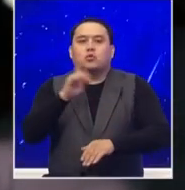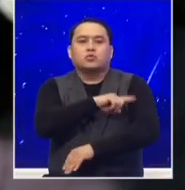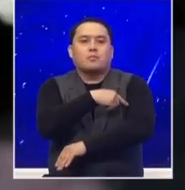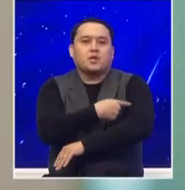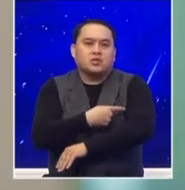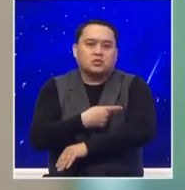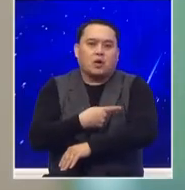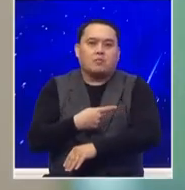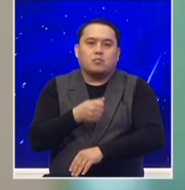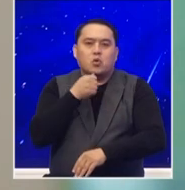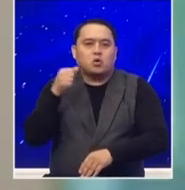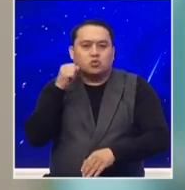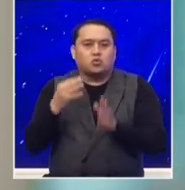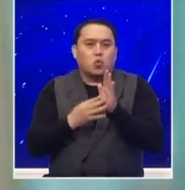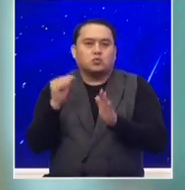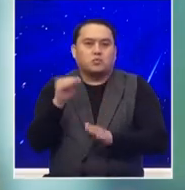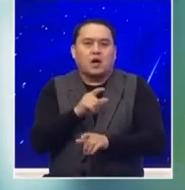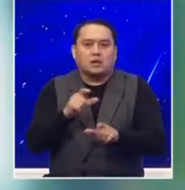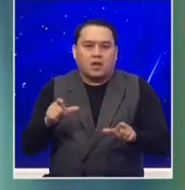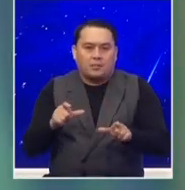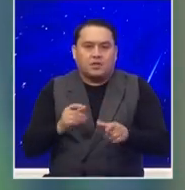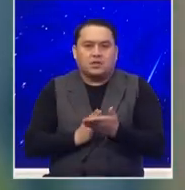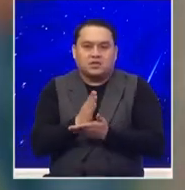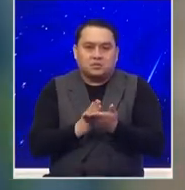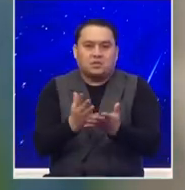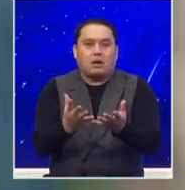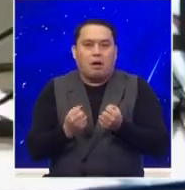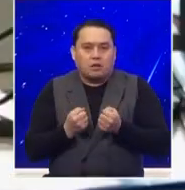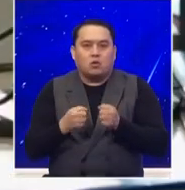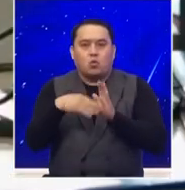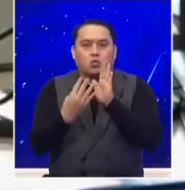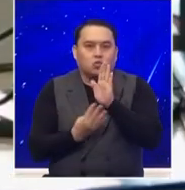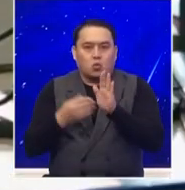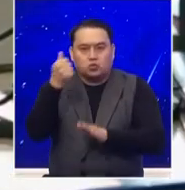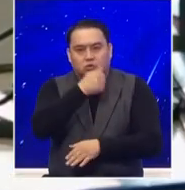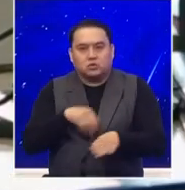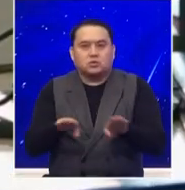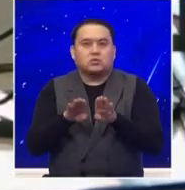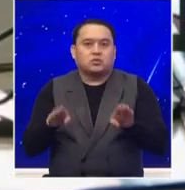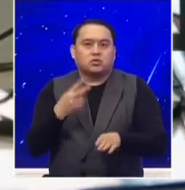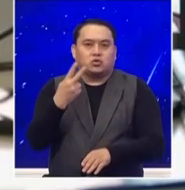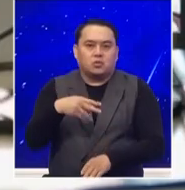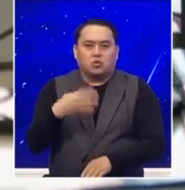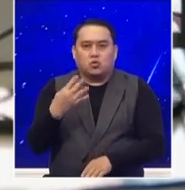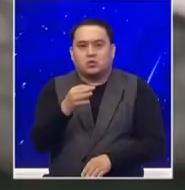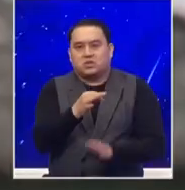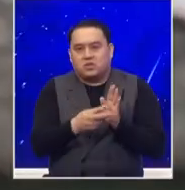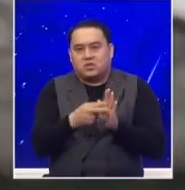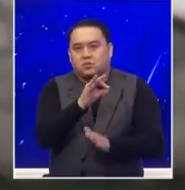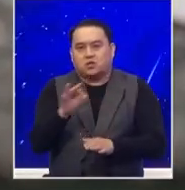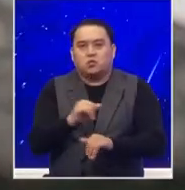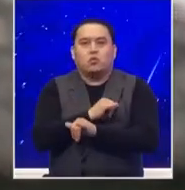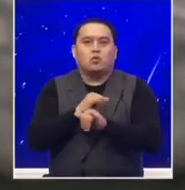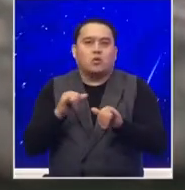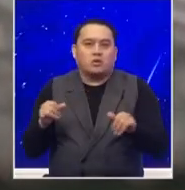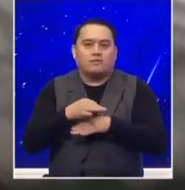оңалту бойынша былтыр 9000-нан аса пациент қызмет алған. Бұл 2019 жылмен салыстырғанда 24,8%-ға өсті,